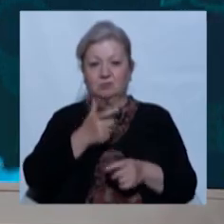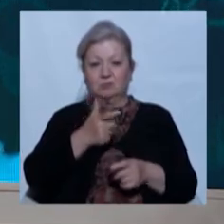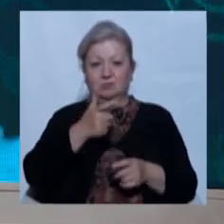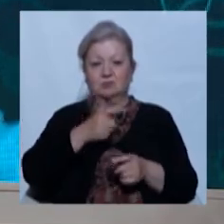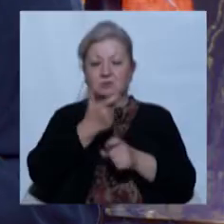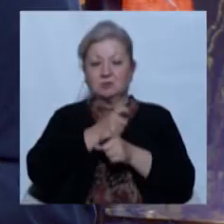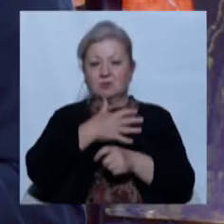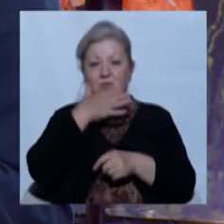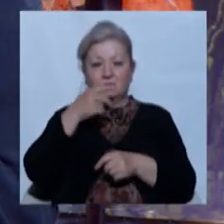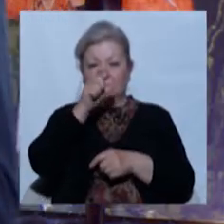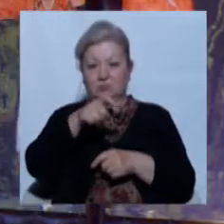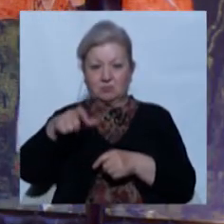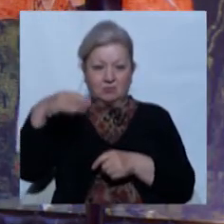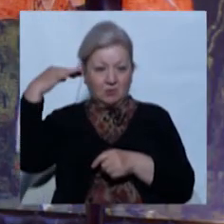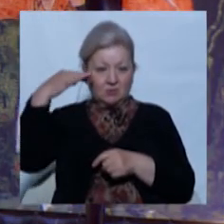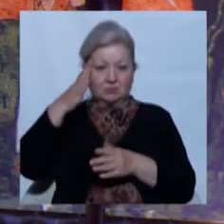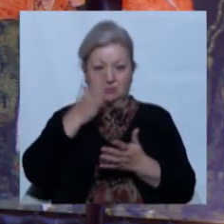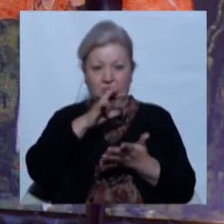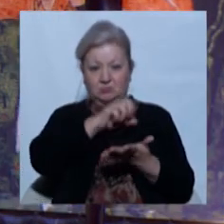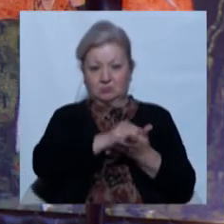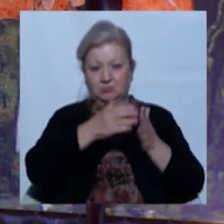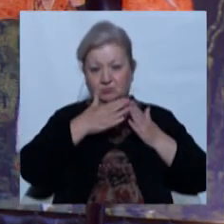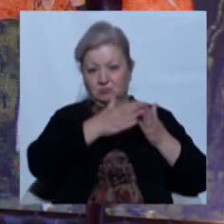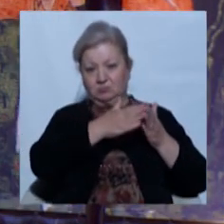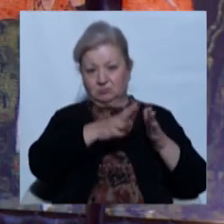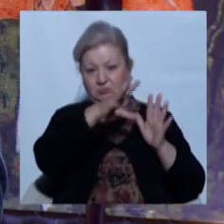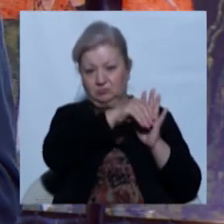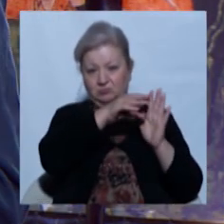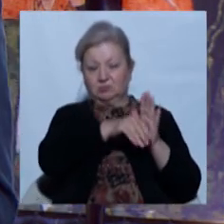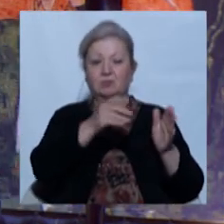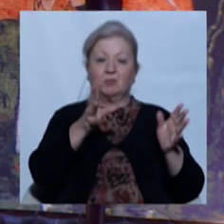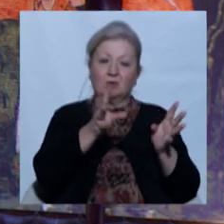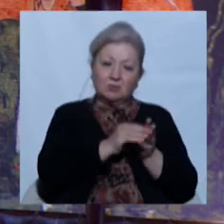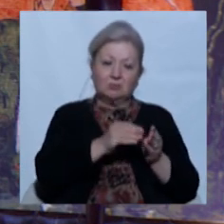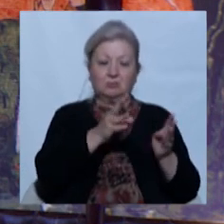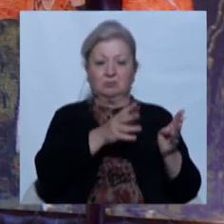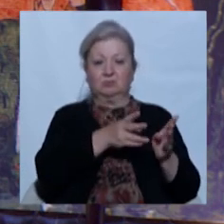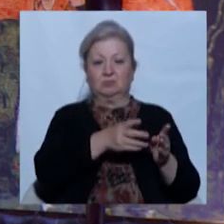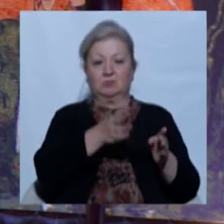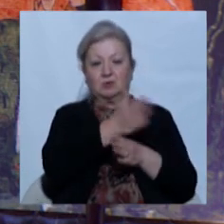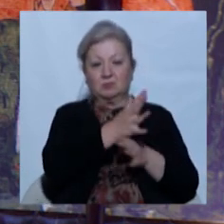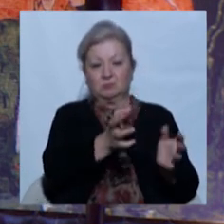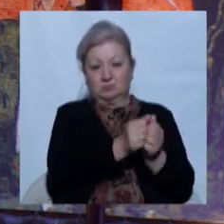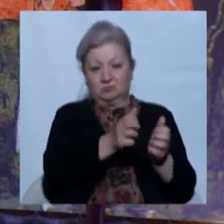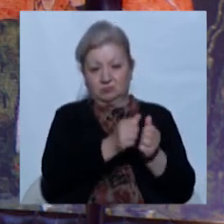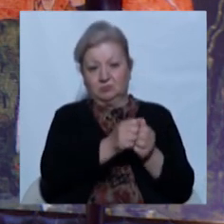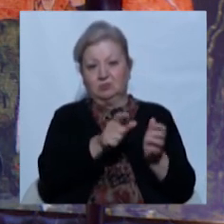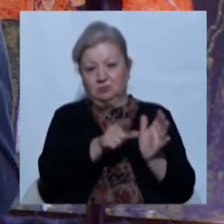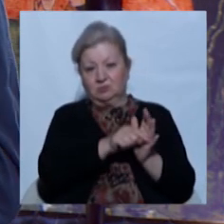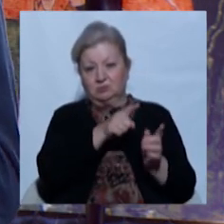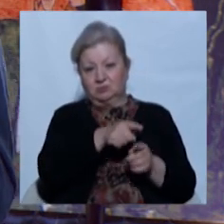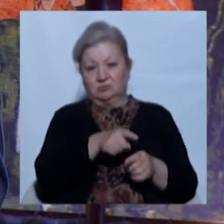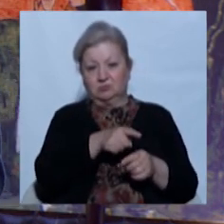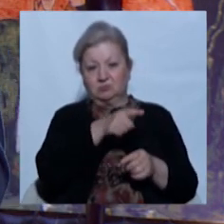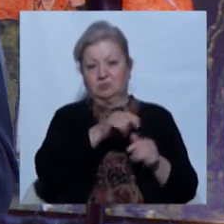არის დაკავებული მეზღვაურობით და თევზჭერასთან ერთად, რა თქმა უნდა, არის მოკლედ